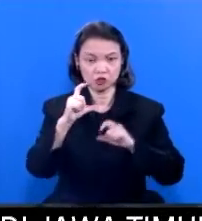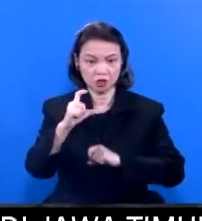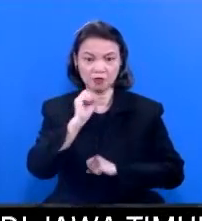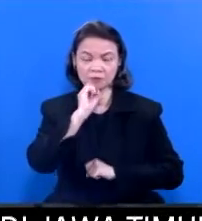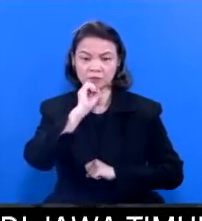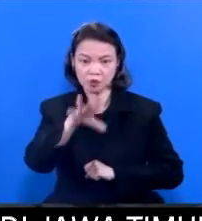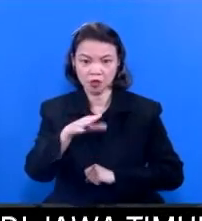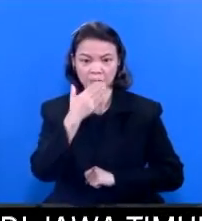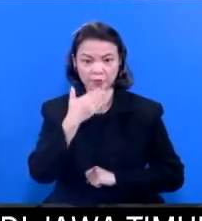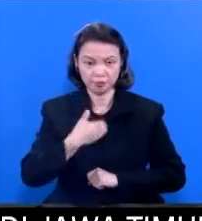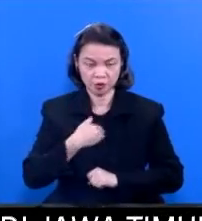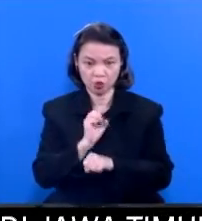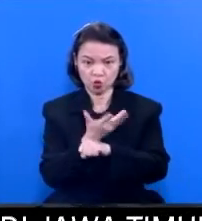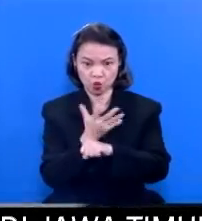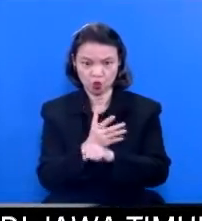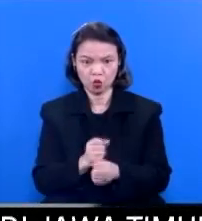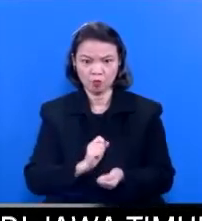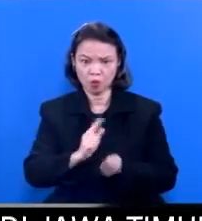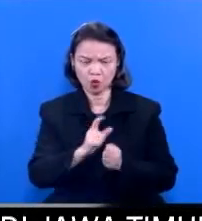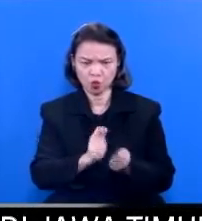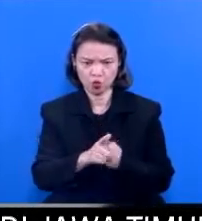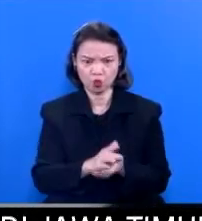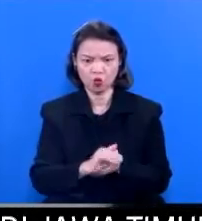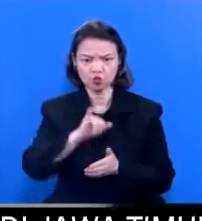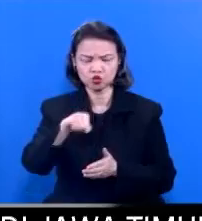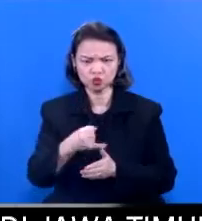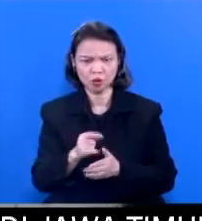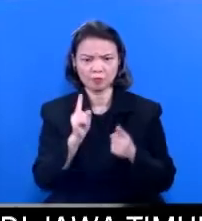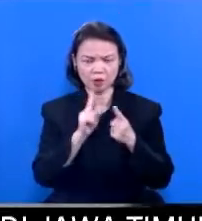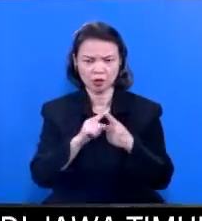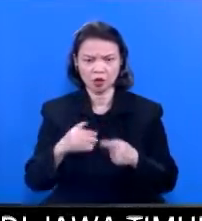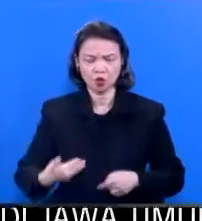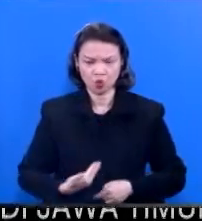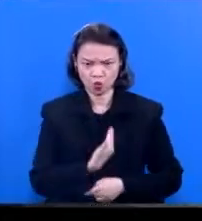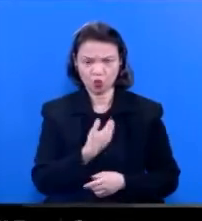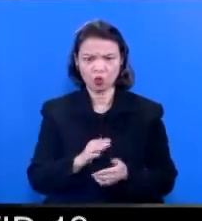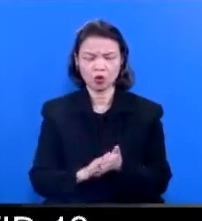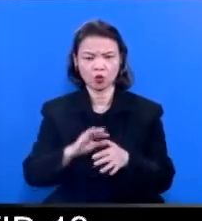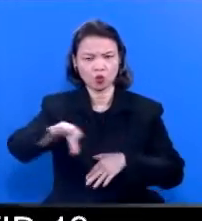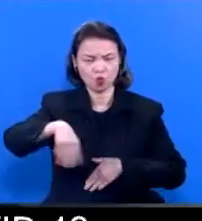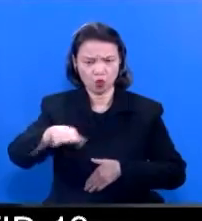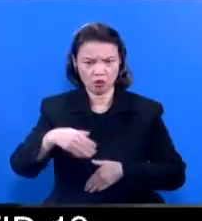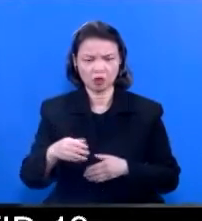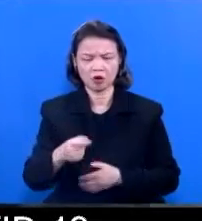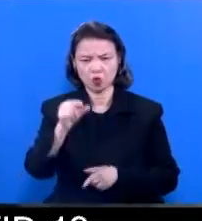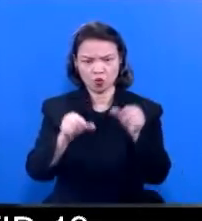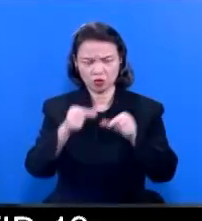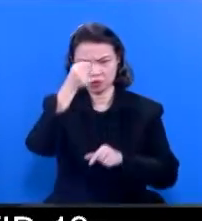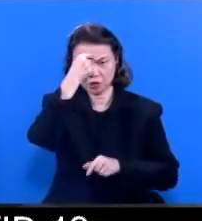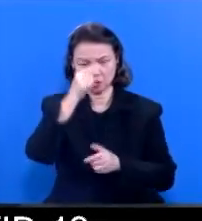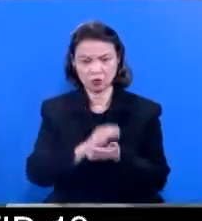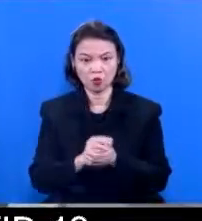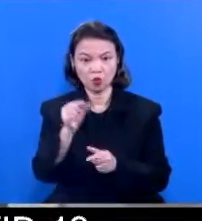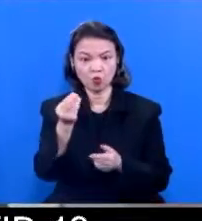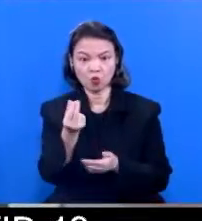dan mematok harga hingga jutaan rupiah kepada keluarga pasien atau korban. Namun uang ini tidak pernah diterima oleh pemilik